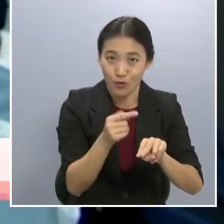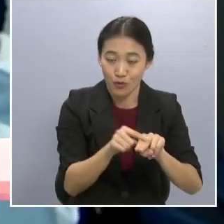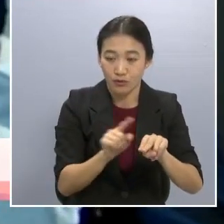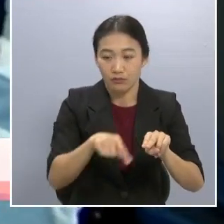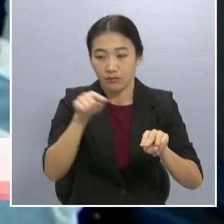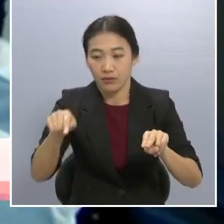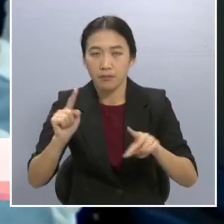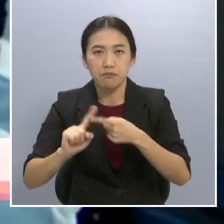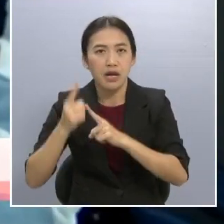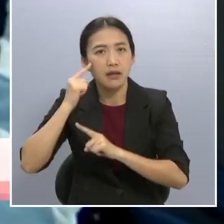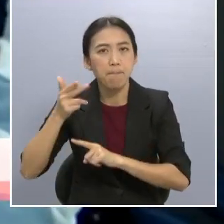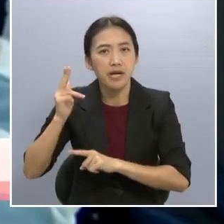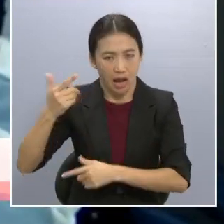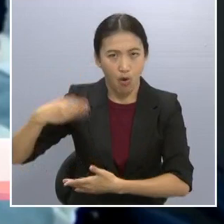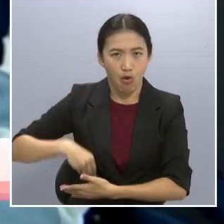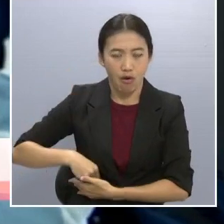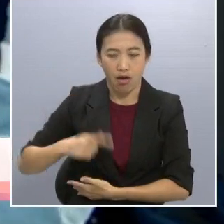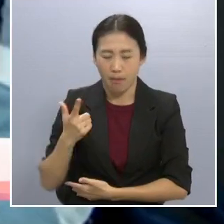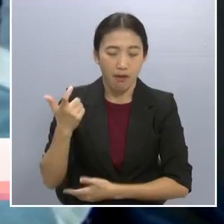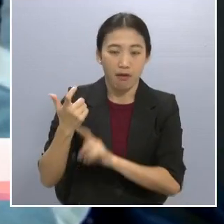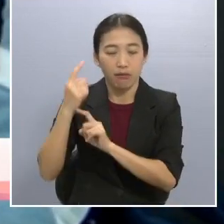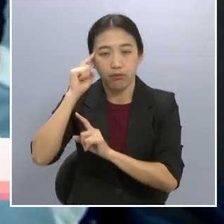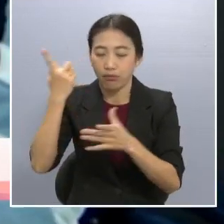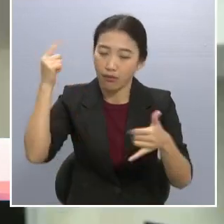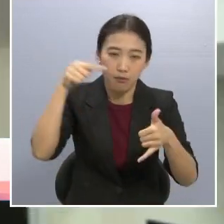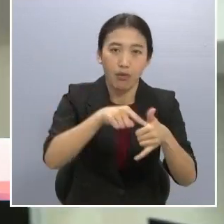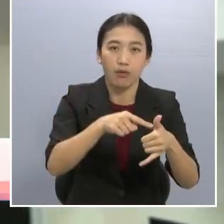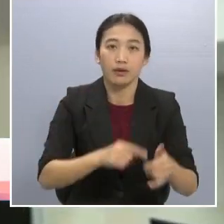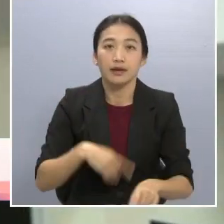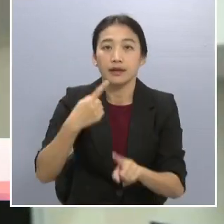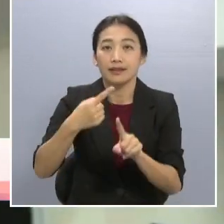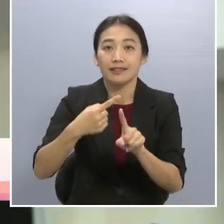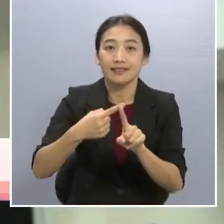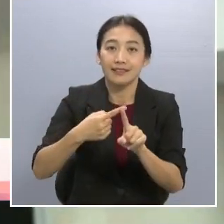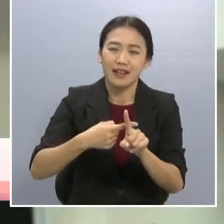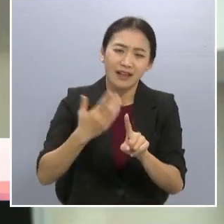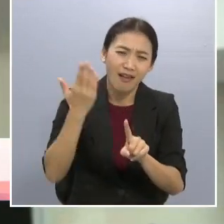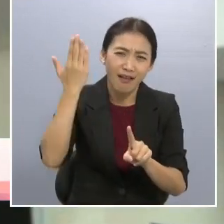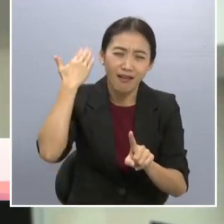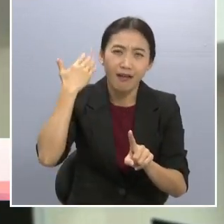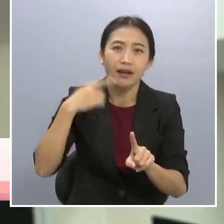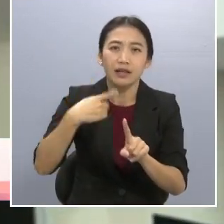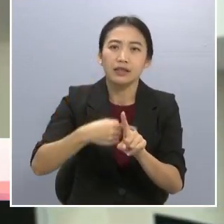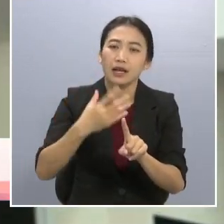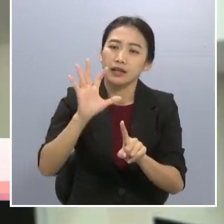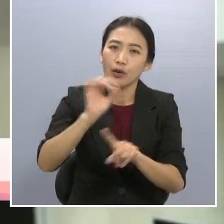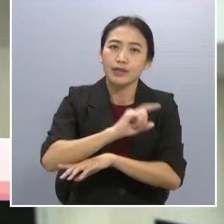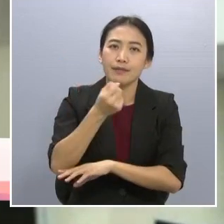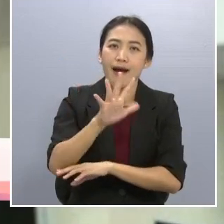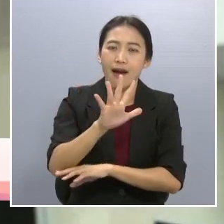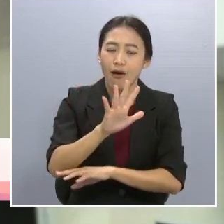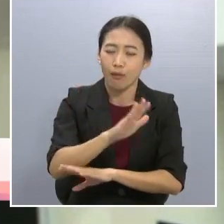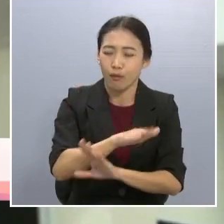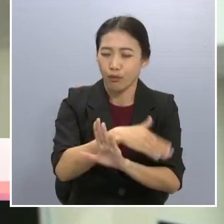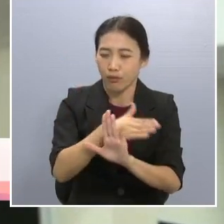15กันยายนปีที่ผ่านมาโดยแม่ของน้องโชคบอกว่าคดีนี้ผ่านมา5เดือนแล้วนะตอนนี้เนี่ยเรื่องคดีเนี่ย